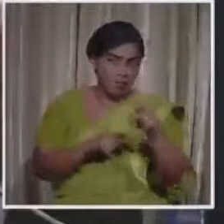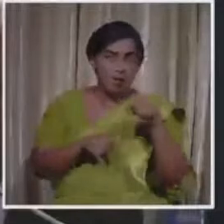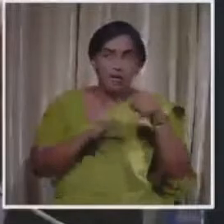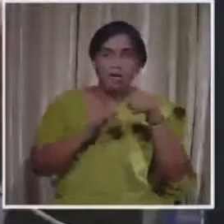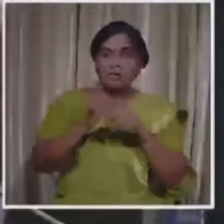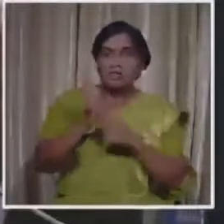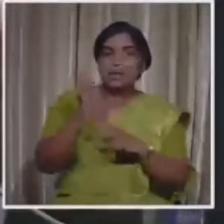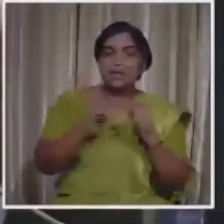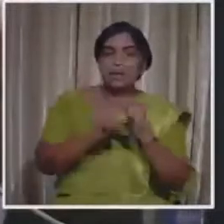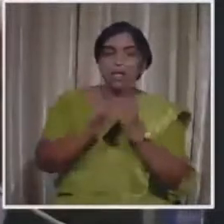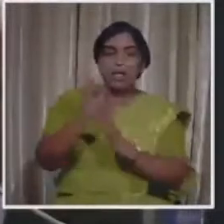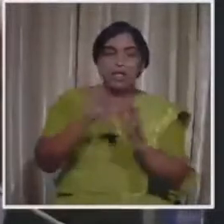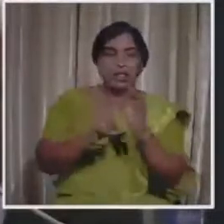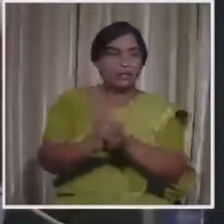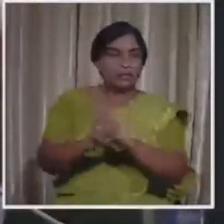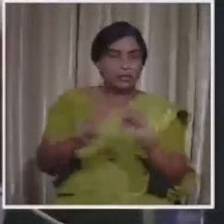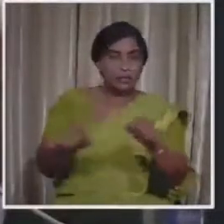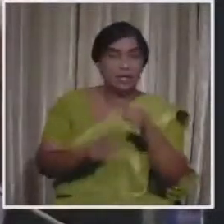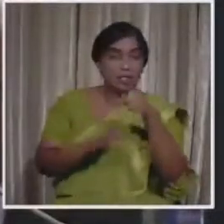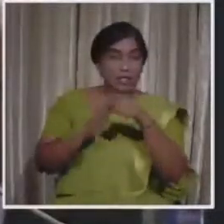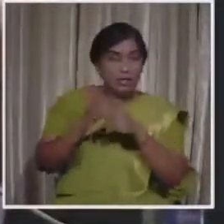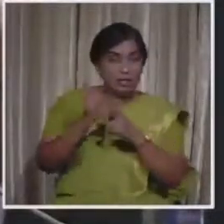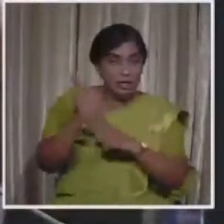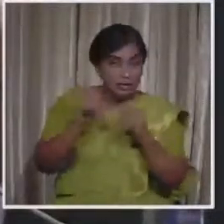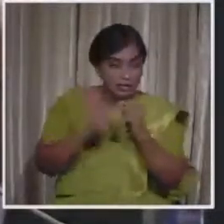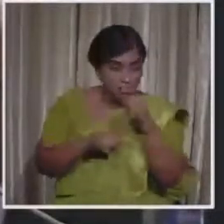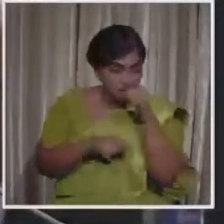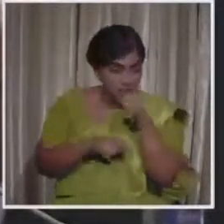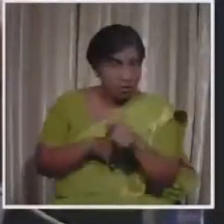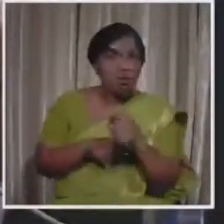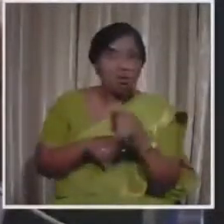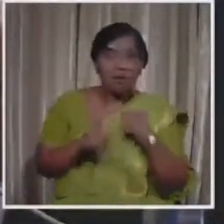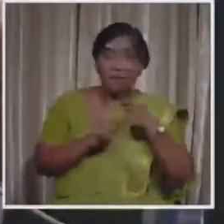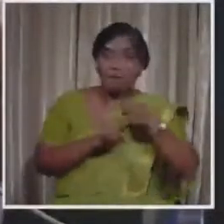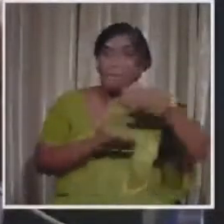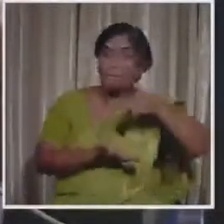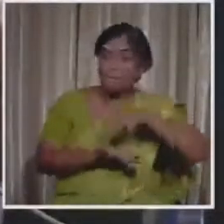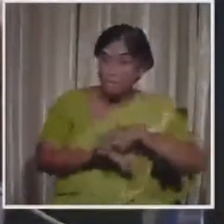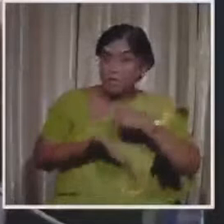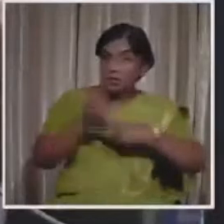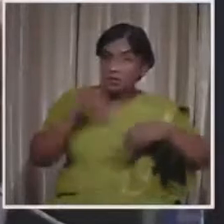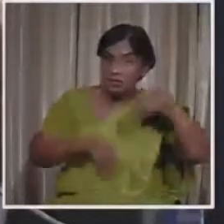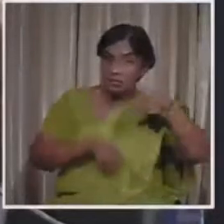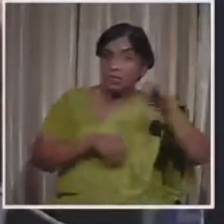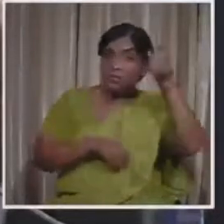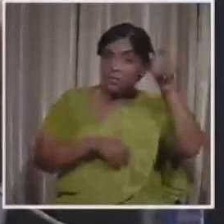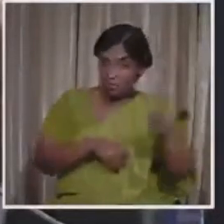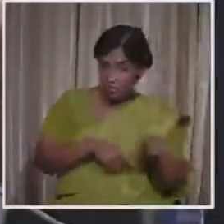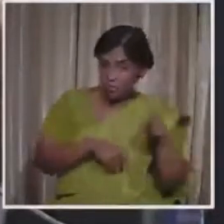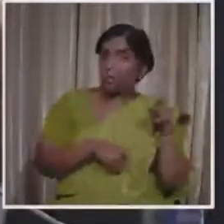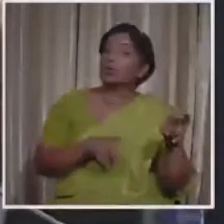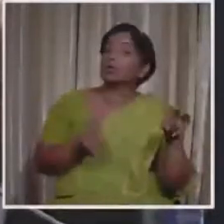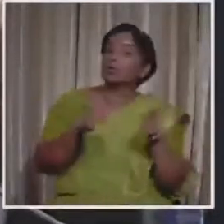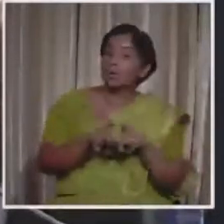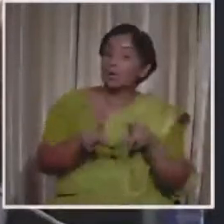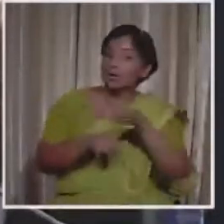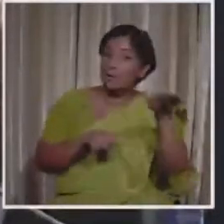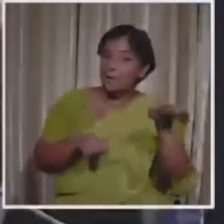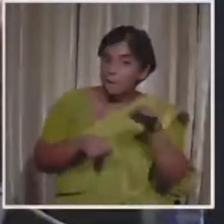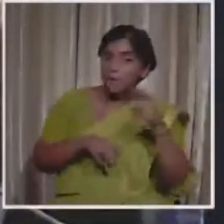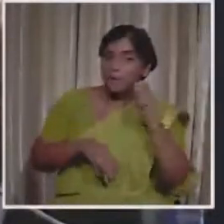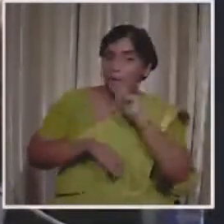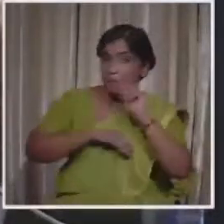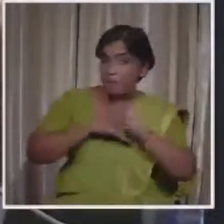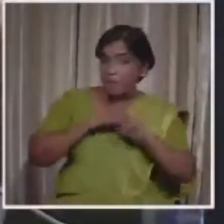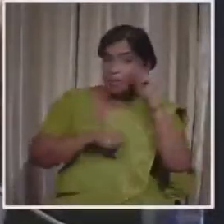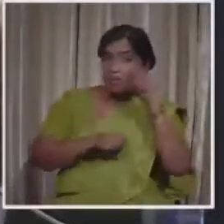විමුක්ති පෙරමුණේ මන්ත්‍රීවරු නැහැ. අදේ ජනතා විමුක්ති පෙරමුණේ මගේ ප්‍රාදේශ සභාවට ඡන්දෙ ඉල්ලපු අපේක්ෂකයෙකුත් ඒ වගේම මේ ප්‍රදේශයේ ඉන්න